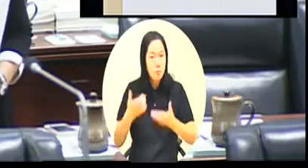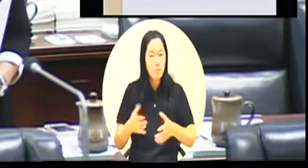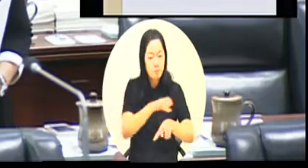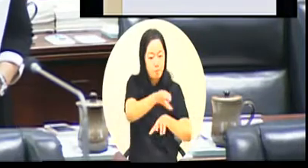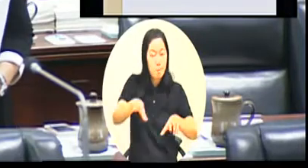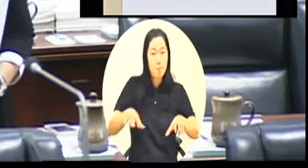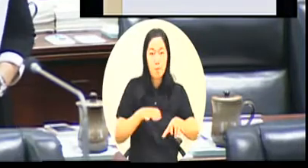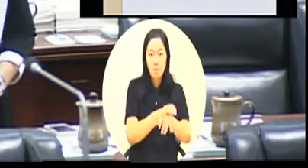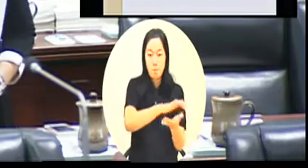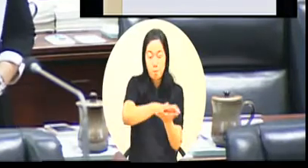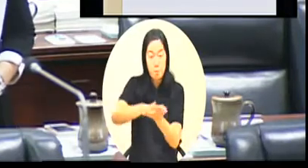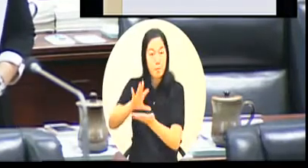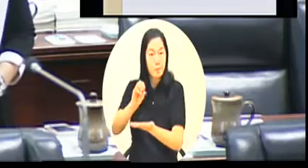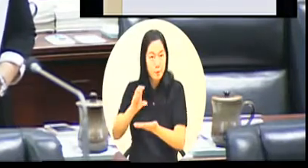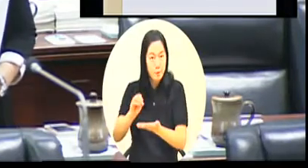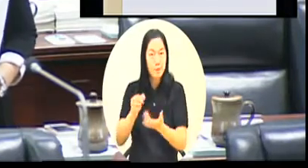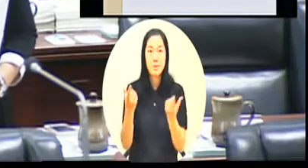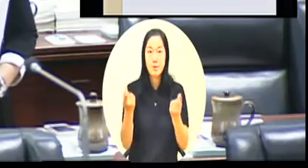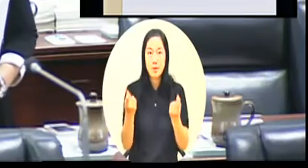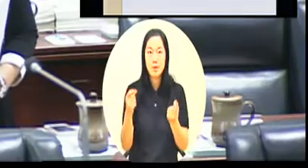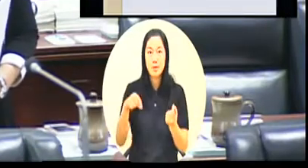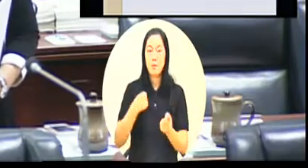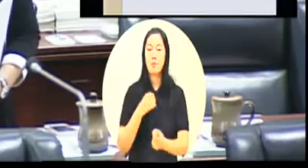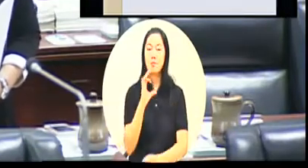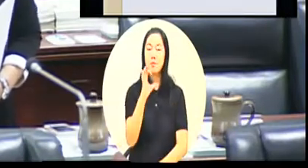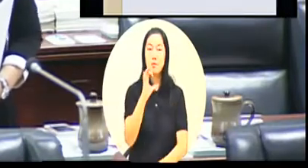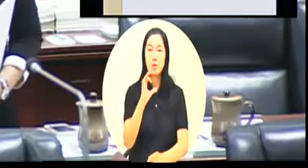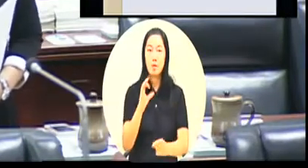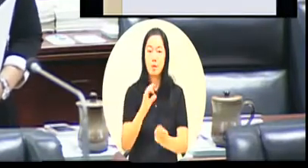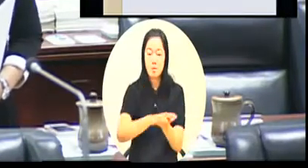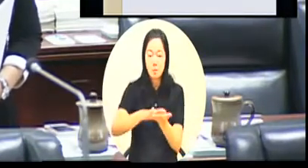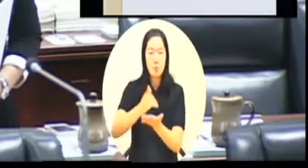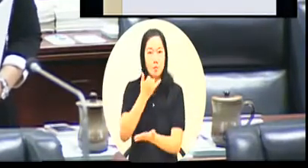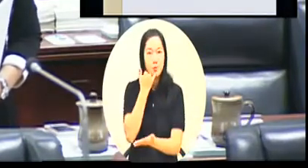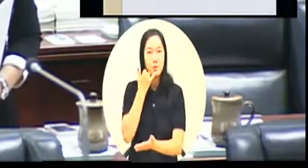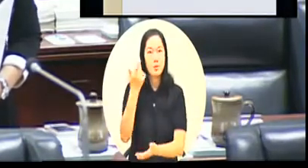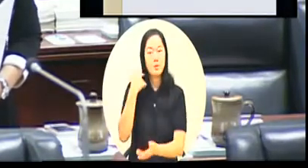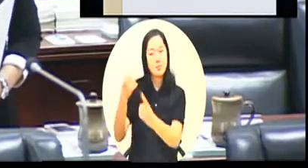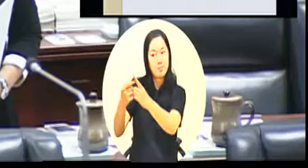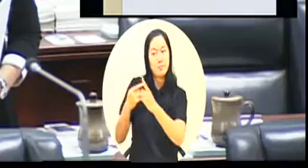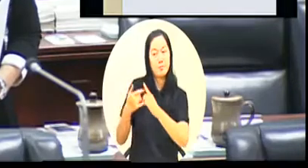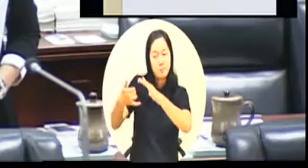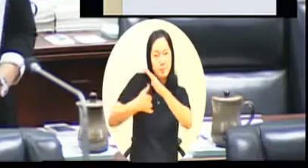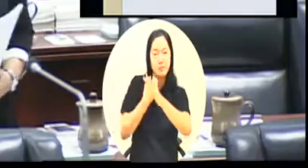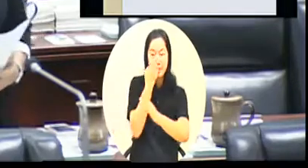的整洁，对不对？所以我们家的洗手间一定很干净，局长有空可以抽查一下。